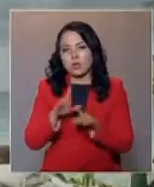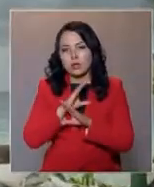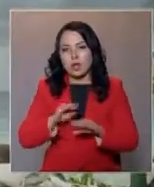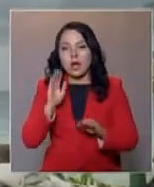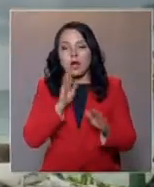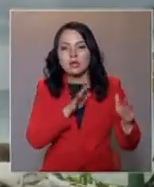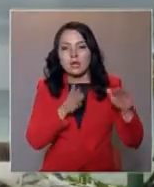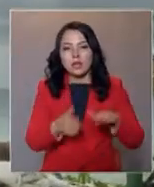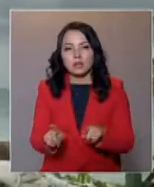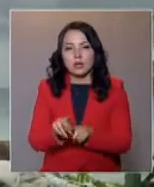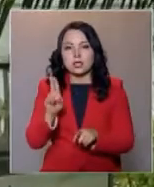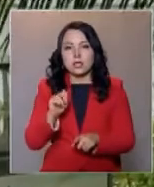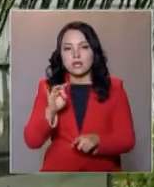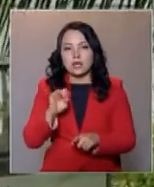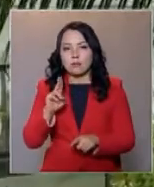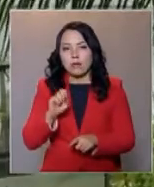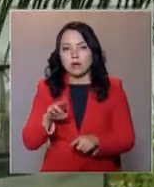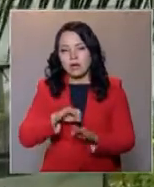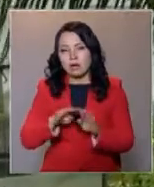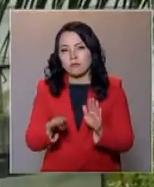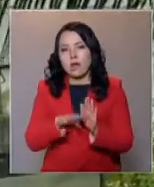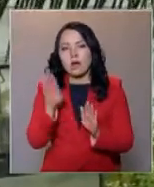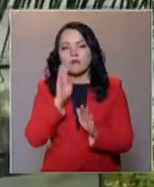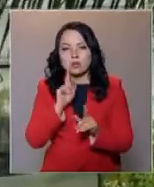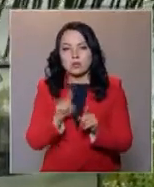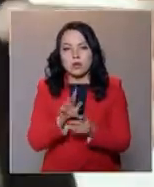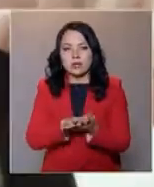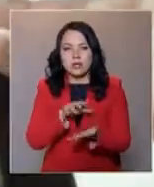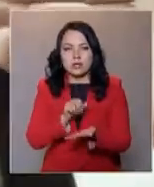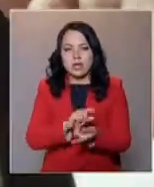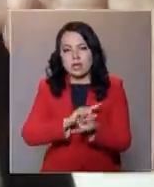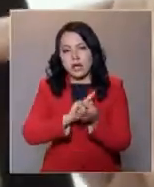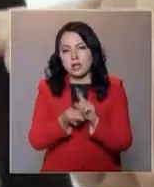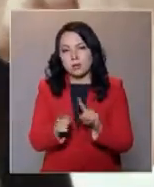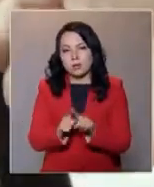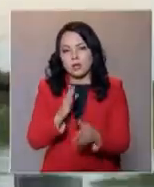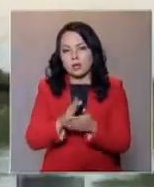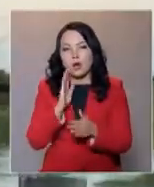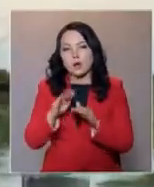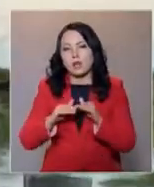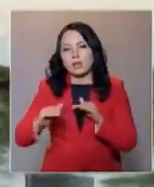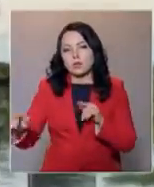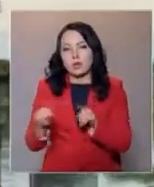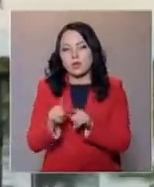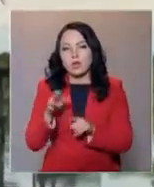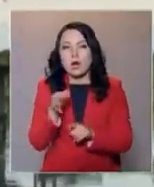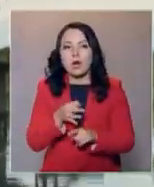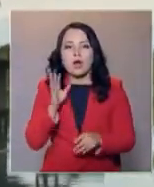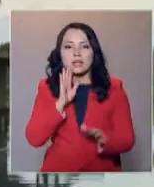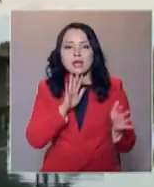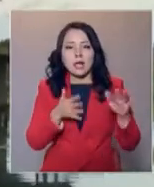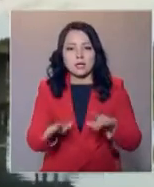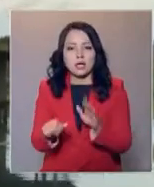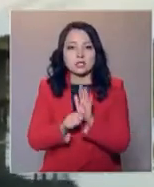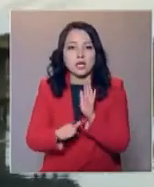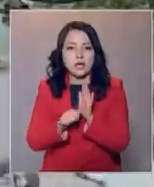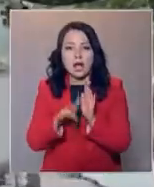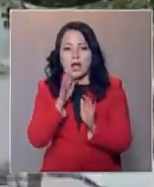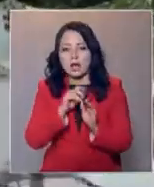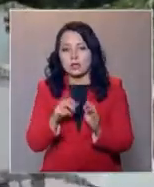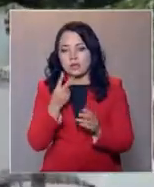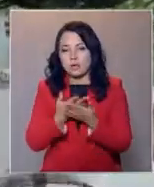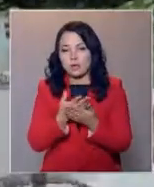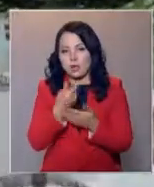Тихоокеанскому государству – Кирибати. Это связано с климатическими изменениями. Уровень мирового океана за последние 60